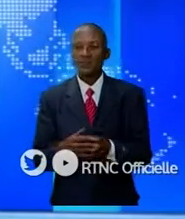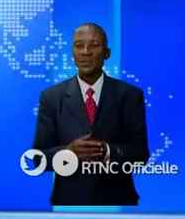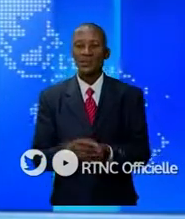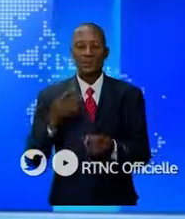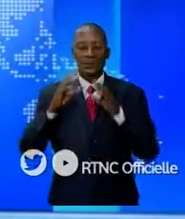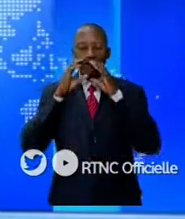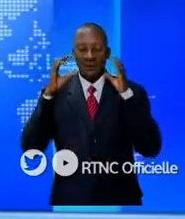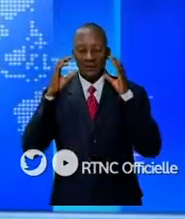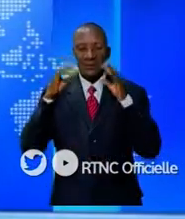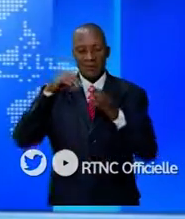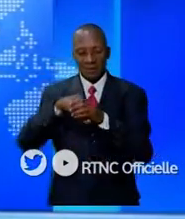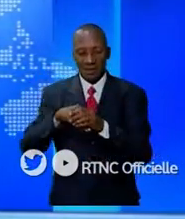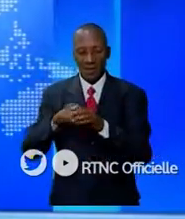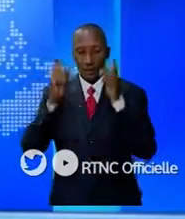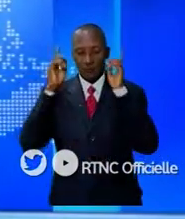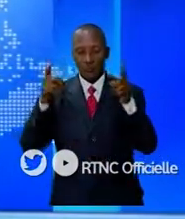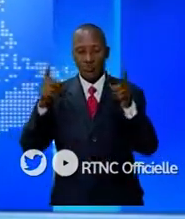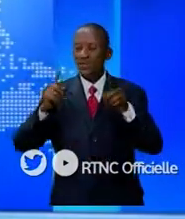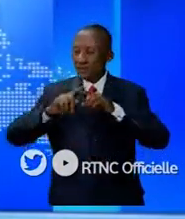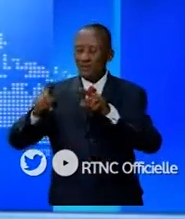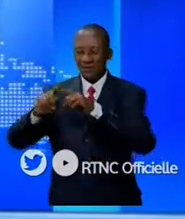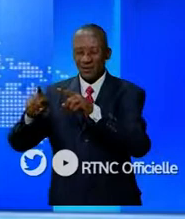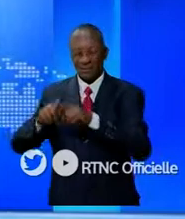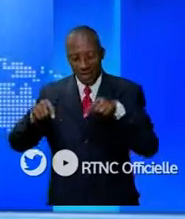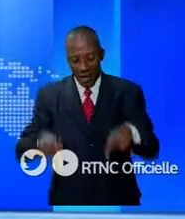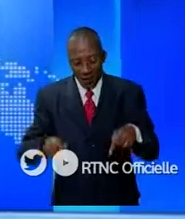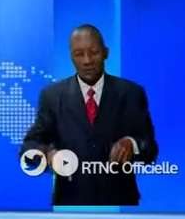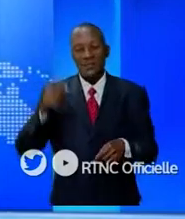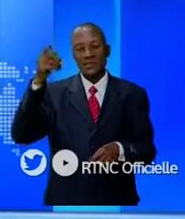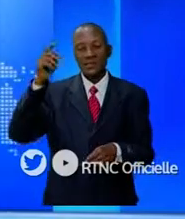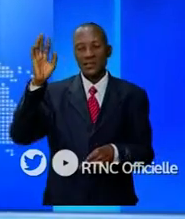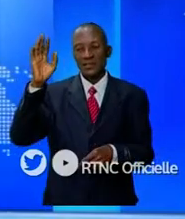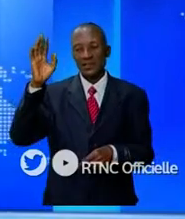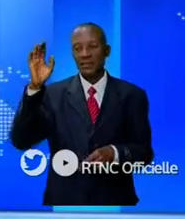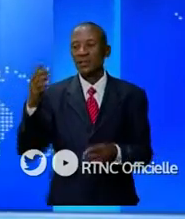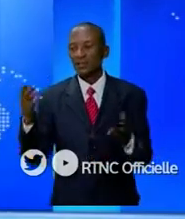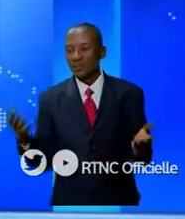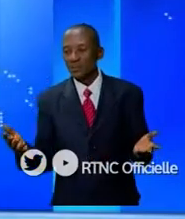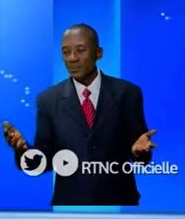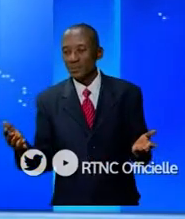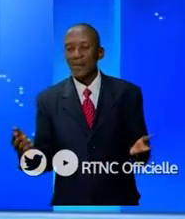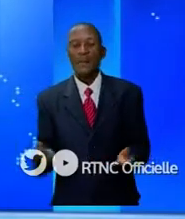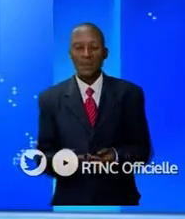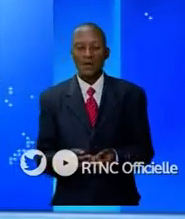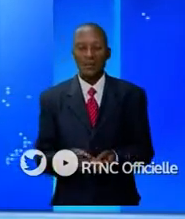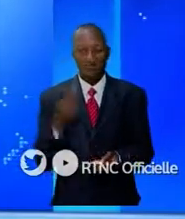commun et c'est celle du 3 août à travers la capitale. Notez que les agents de transport